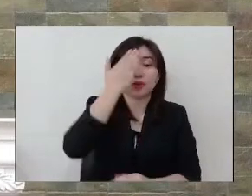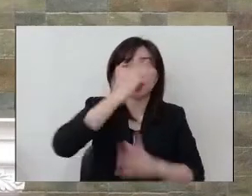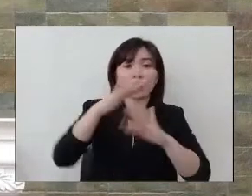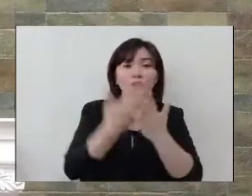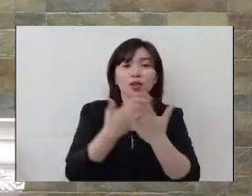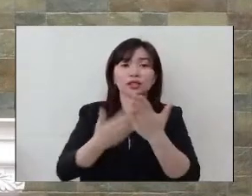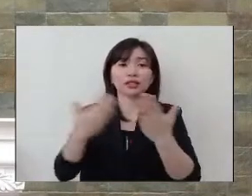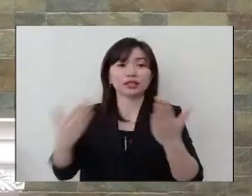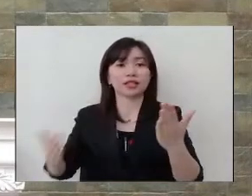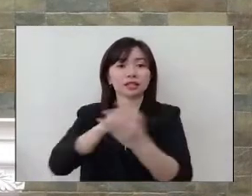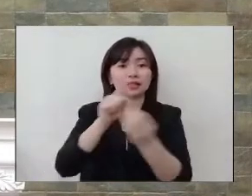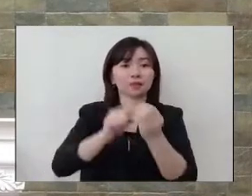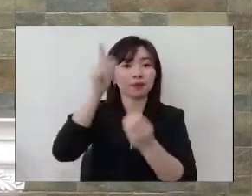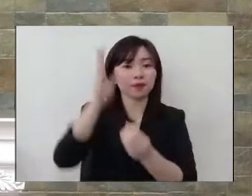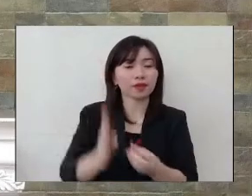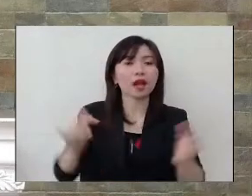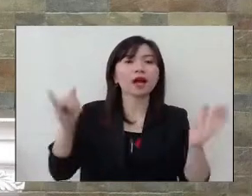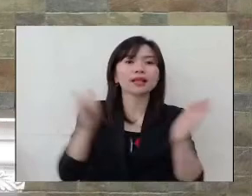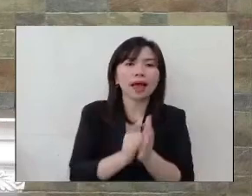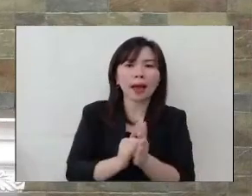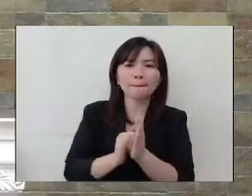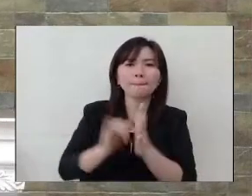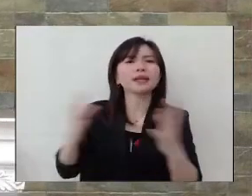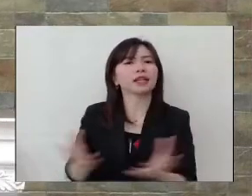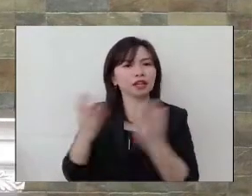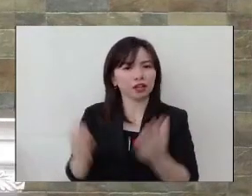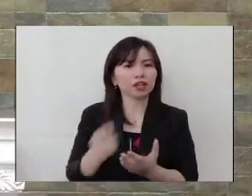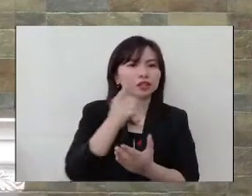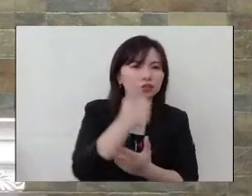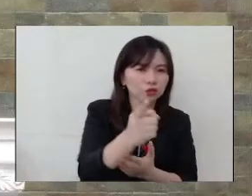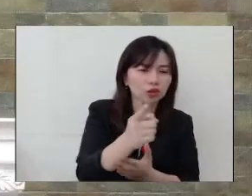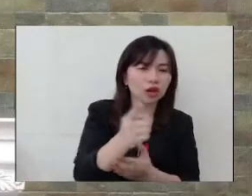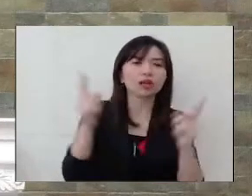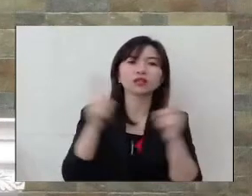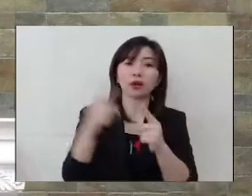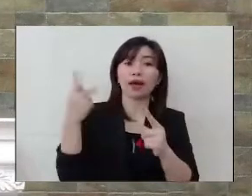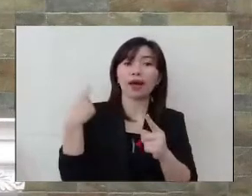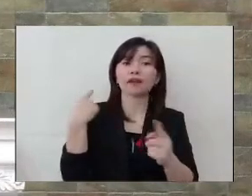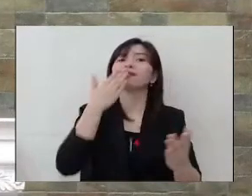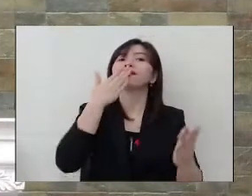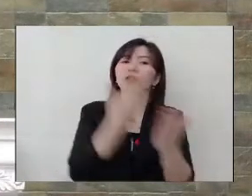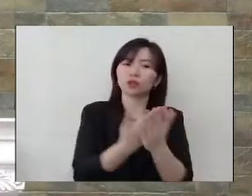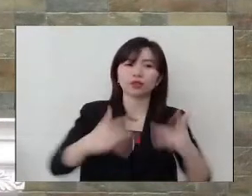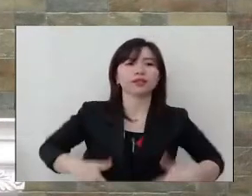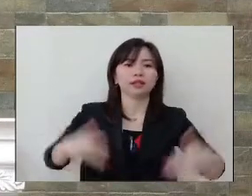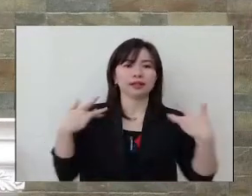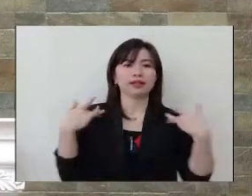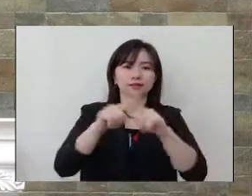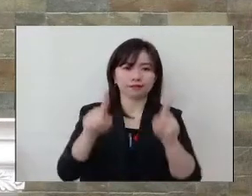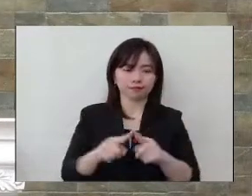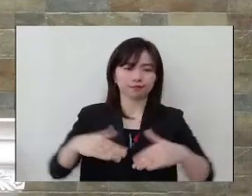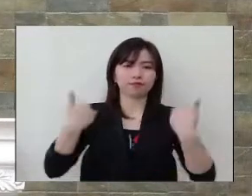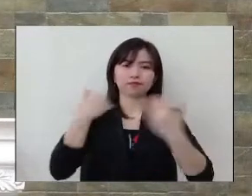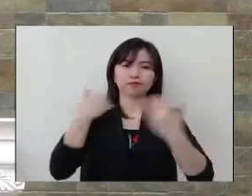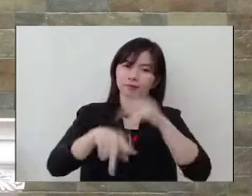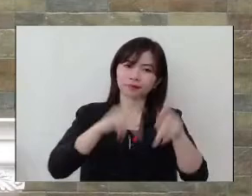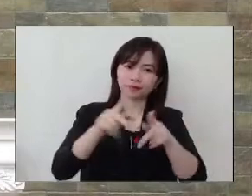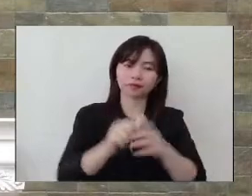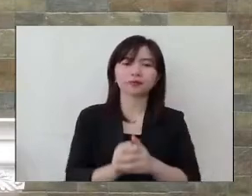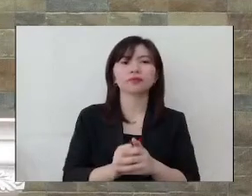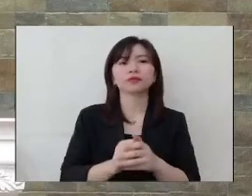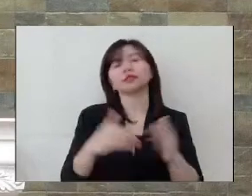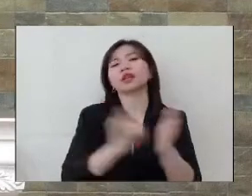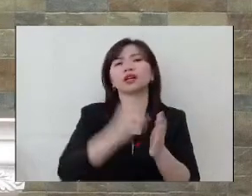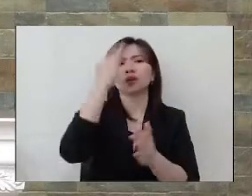mo, yan ang magtutulak sa iyo na magkakaroon ka ng maayos na buhay bilang isang kabataan. That is why